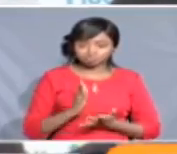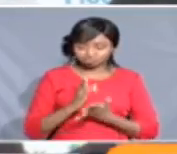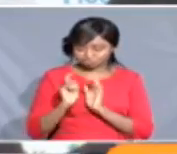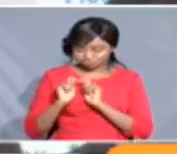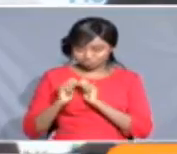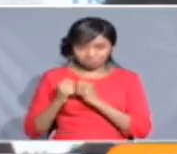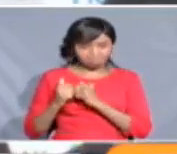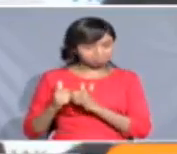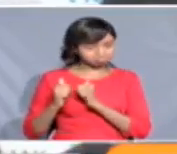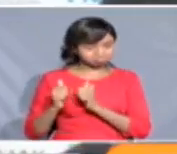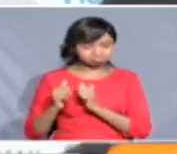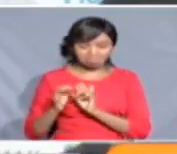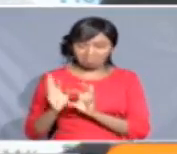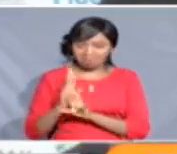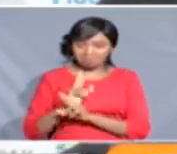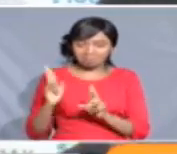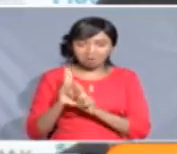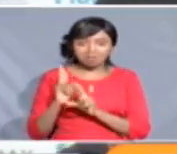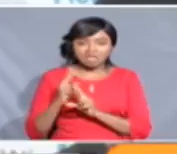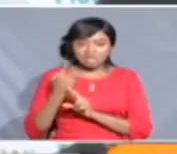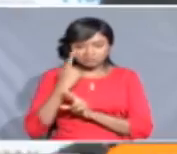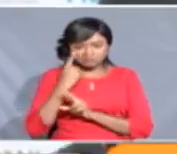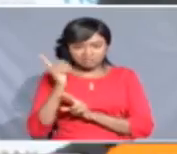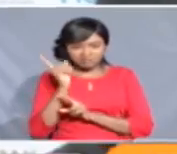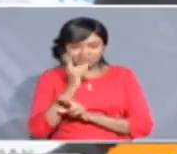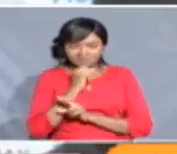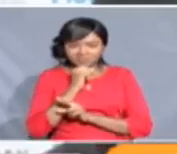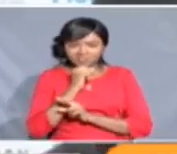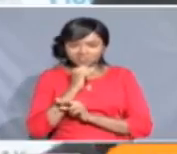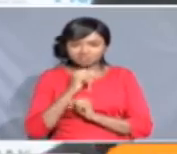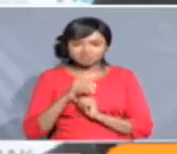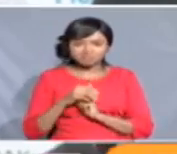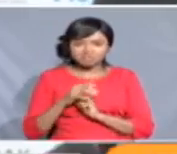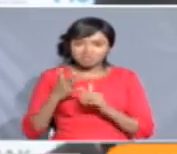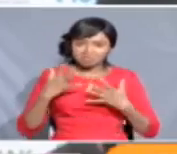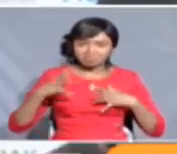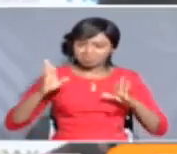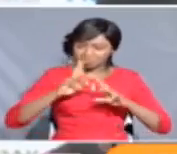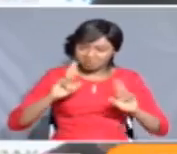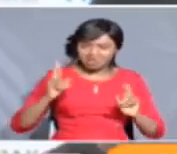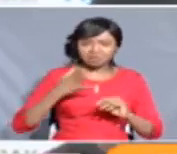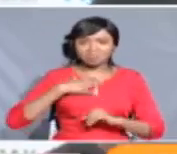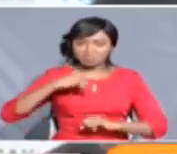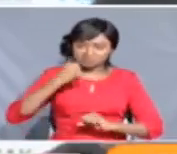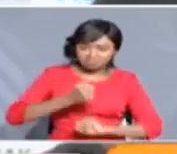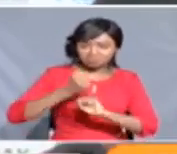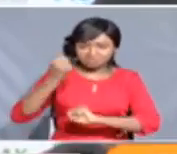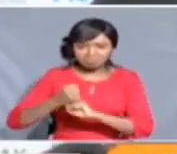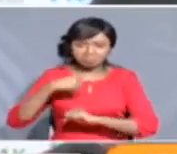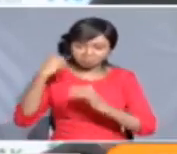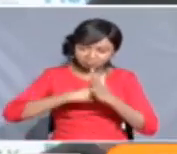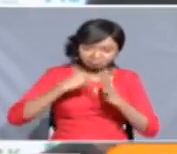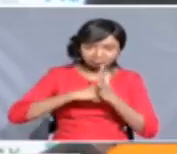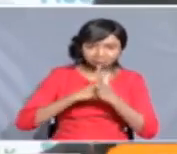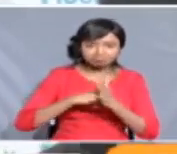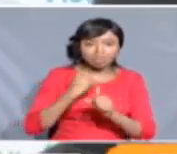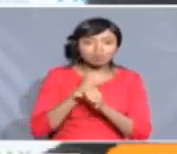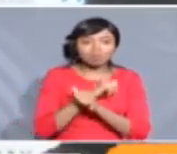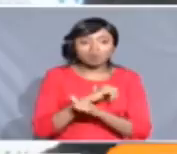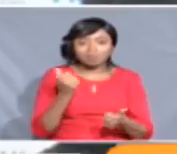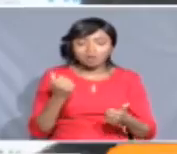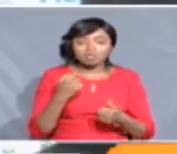iko ready kufanya. Nimeona wiki moja hii ambayo tulianza, kila mtu anajituma, kila mtu anataka kufanya vizuri. So mimi naweza ahidi